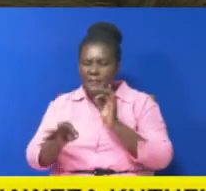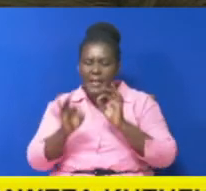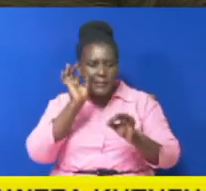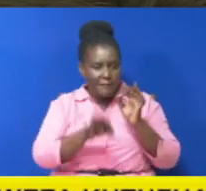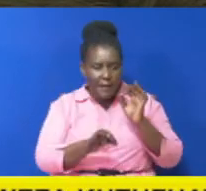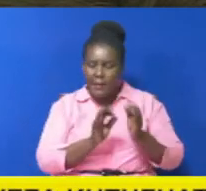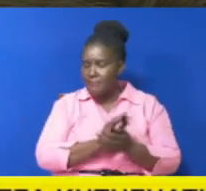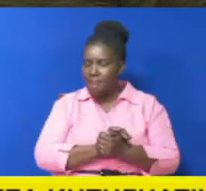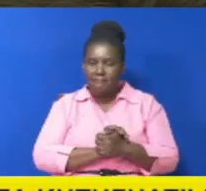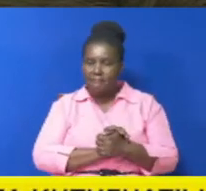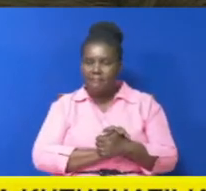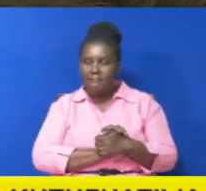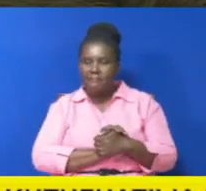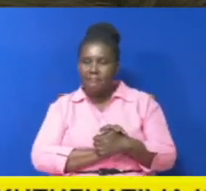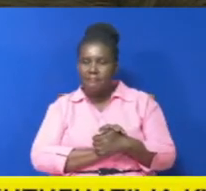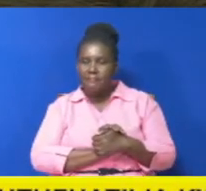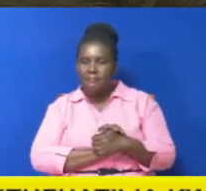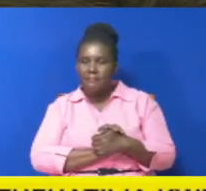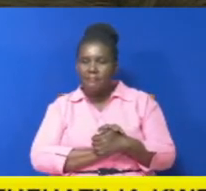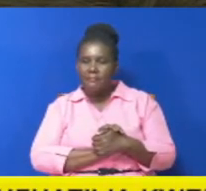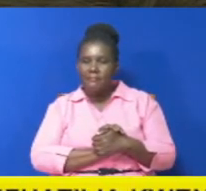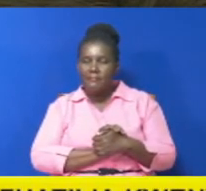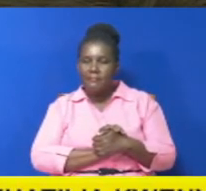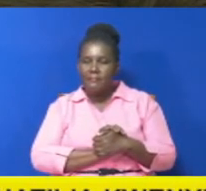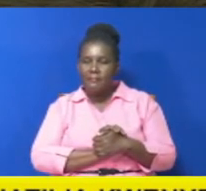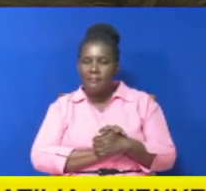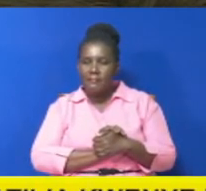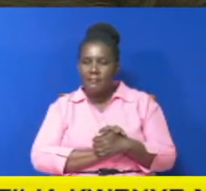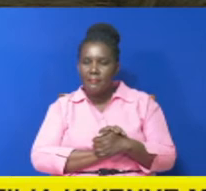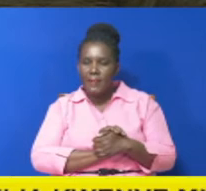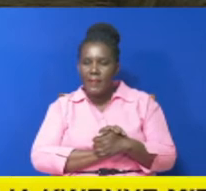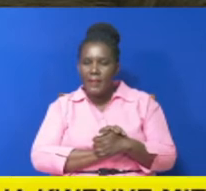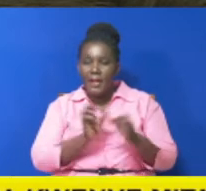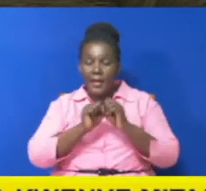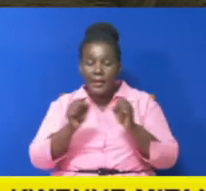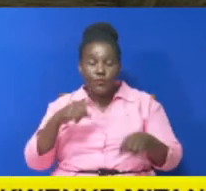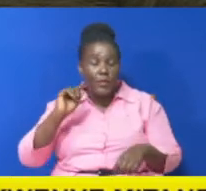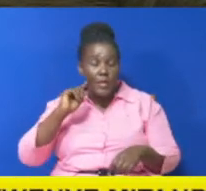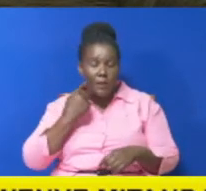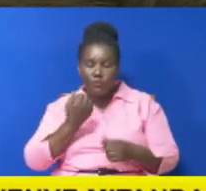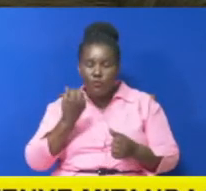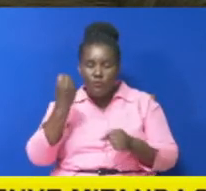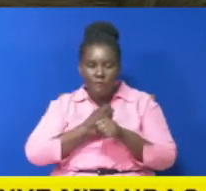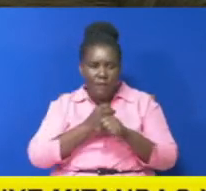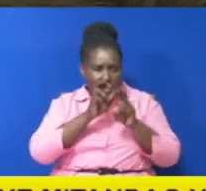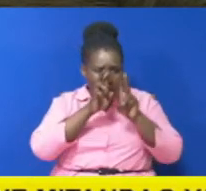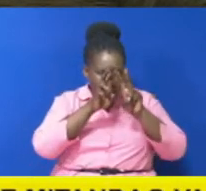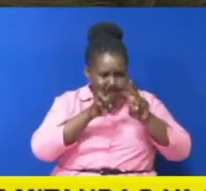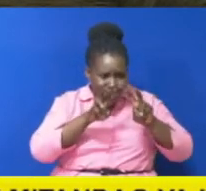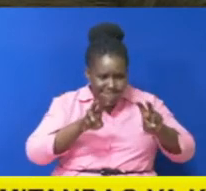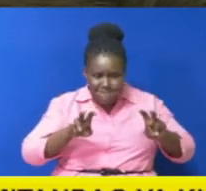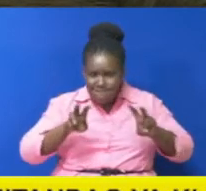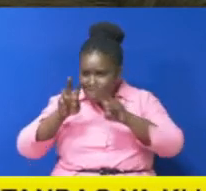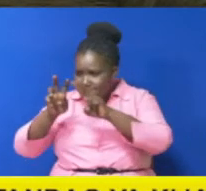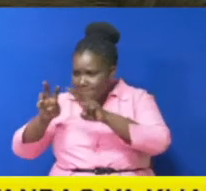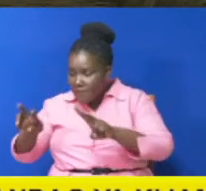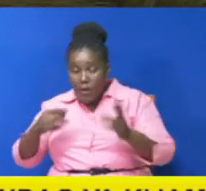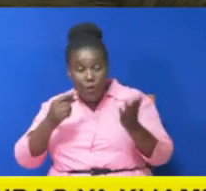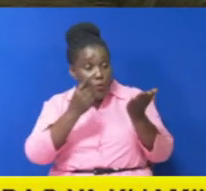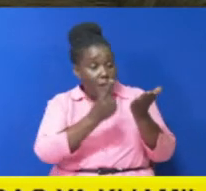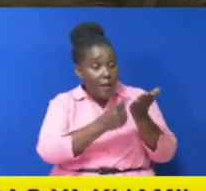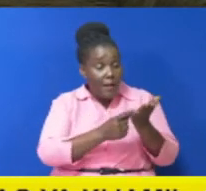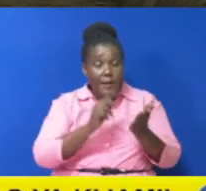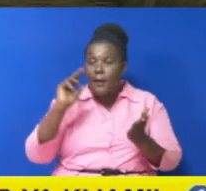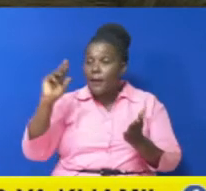zinatekeleza uhalifu kama usafishaji haramu wa binadamu, lakini kwa surveys zilizofanyika Uganda, Kenya na sisi